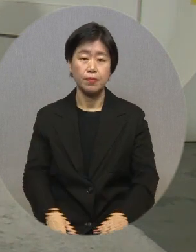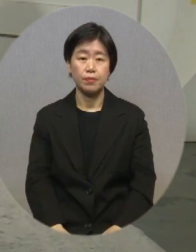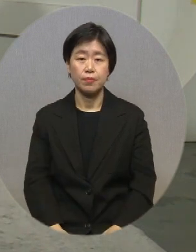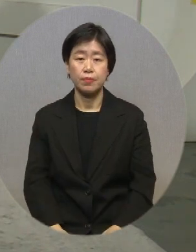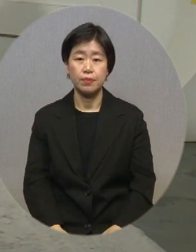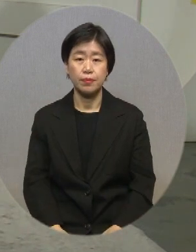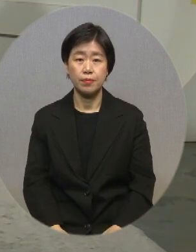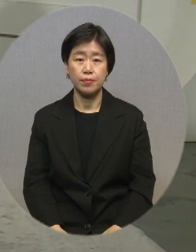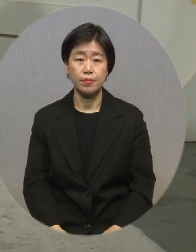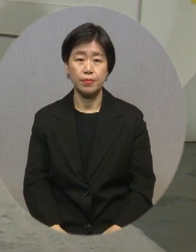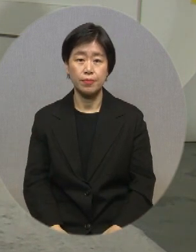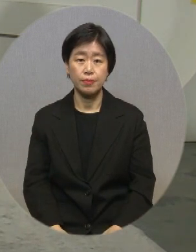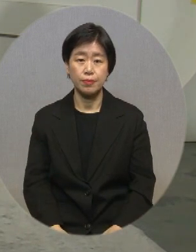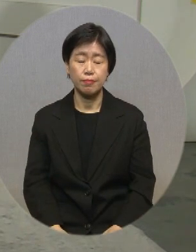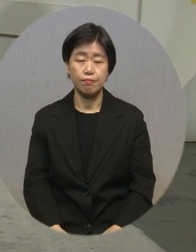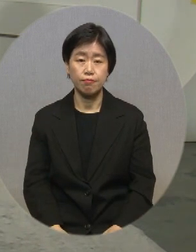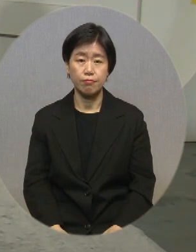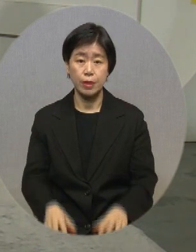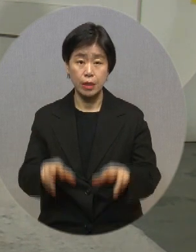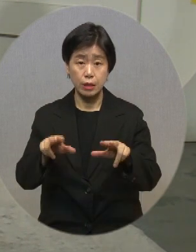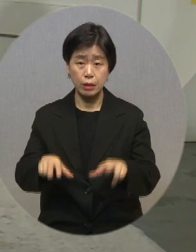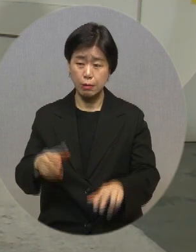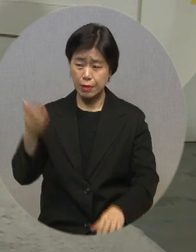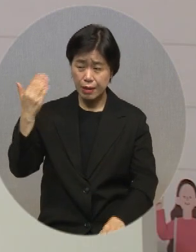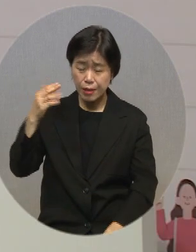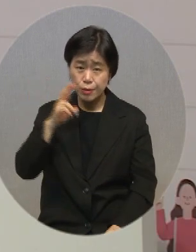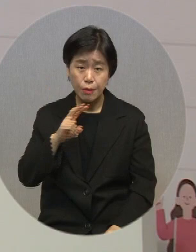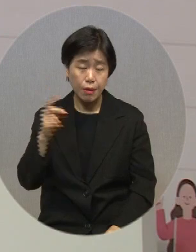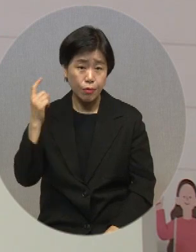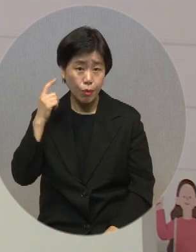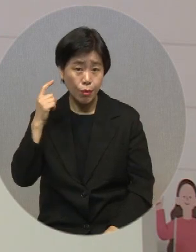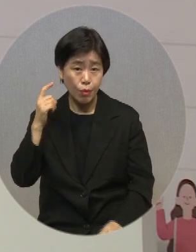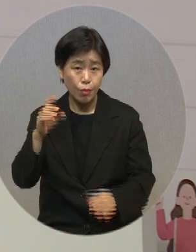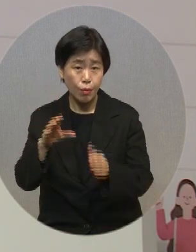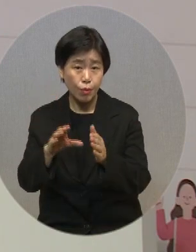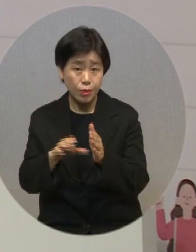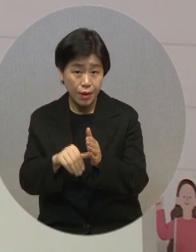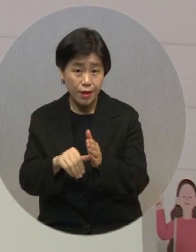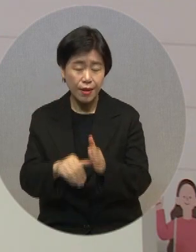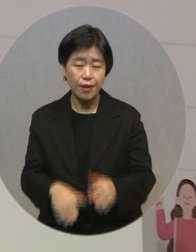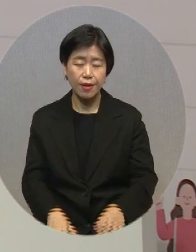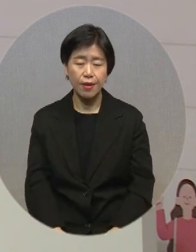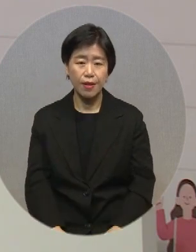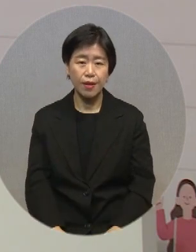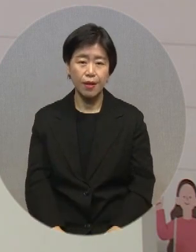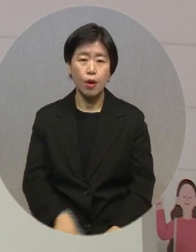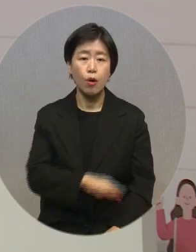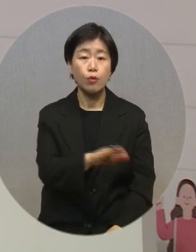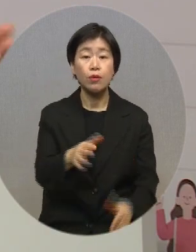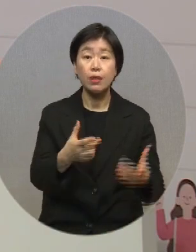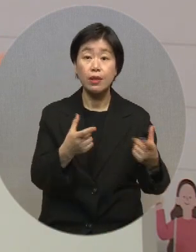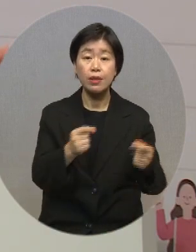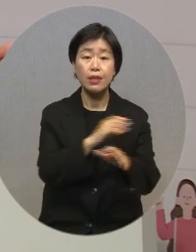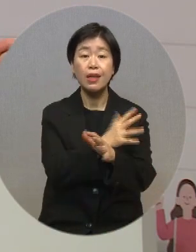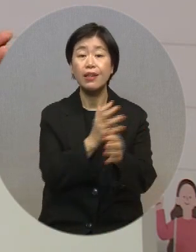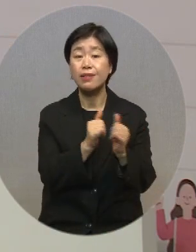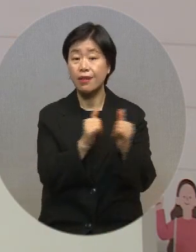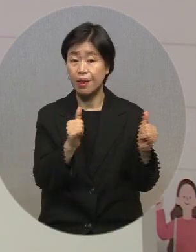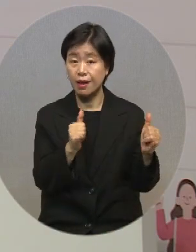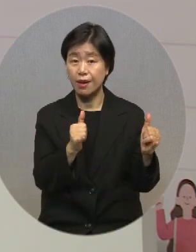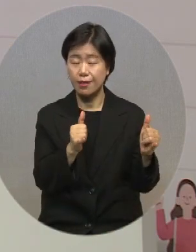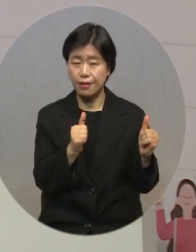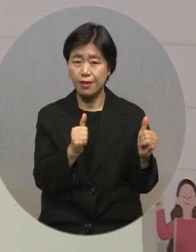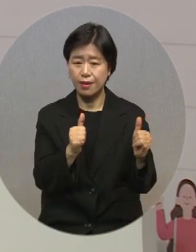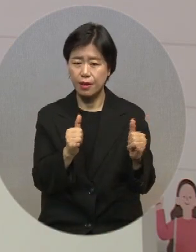들으니까 야, 그 우리 개그맨들이요 네. 공부를 어디서 하냐 뭐 책이 있습니까 뭐가 있습니까